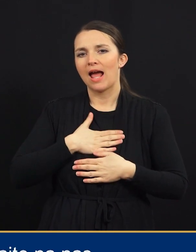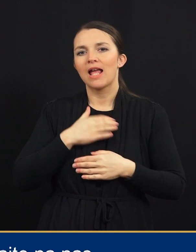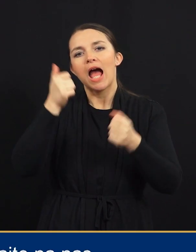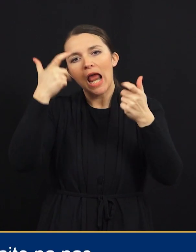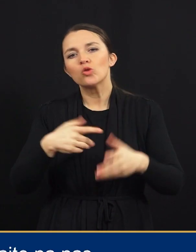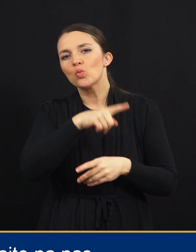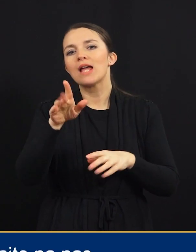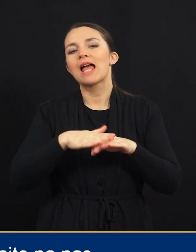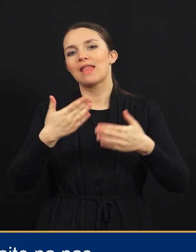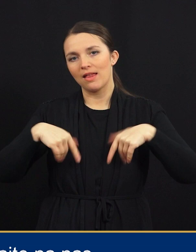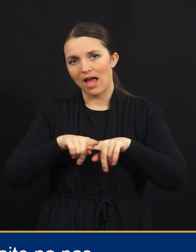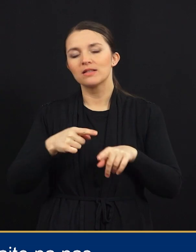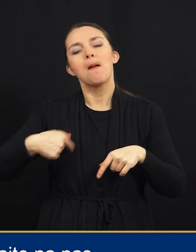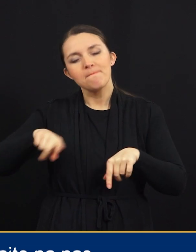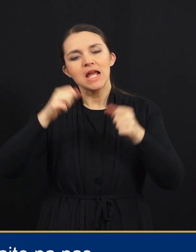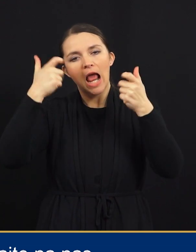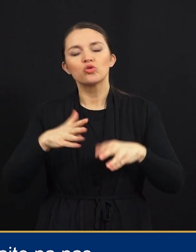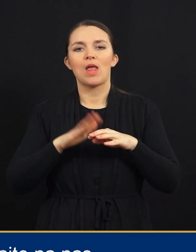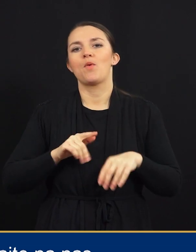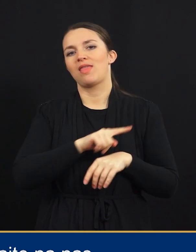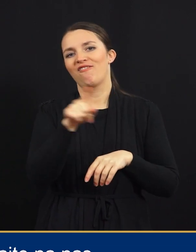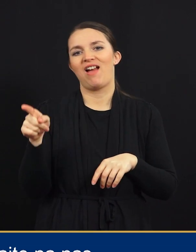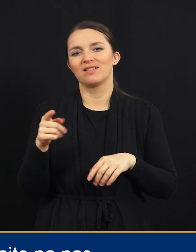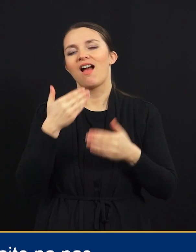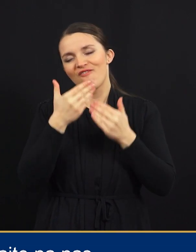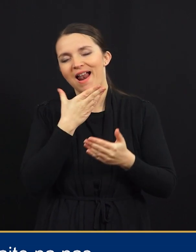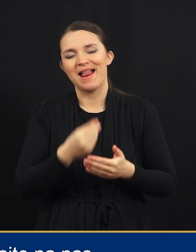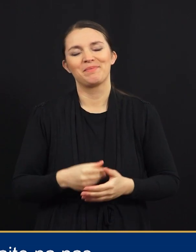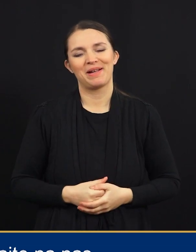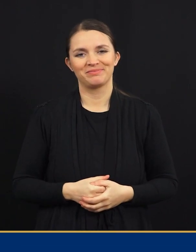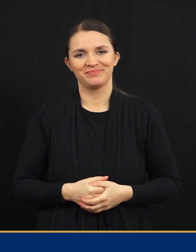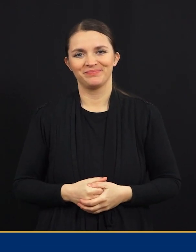Računajte na nas in mi računamo na vas. Hvala lepa.